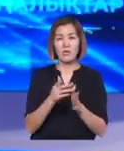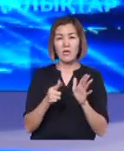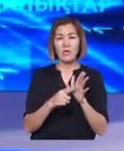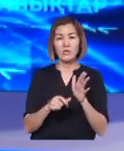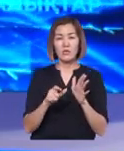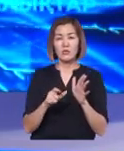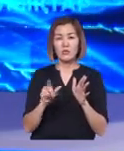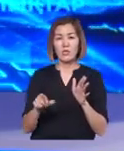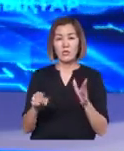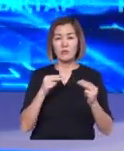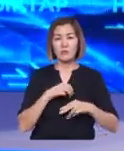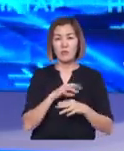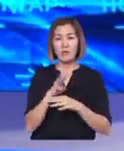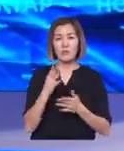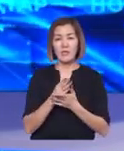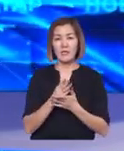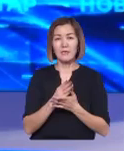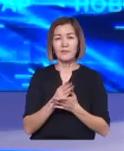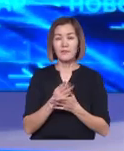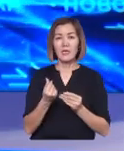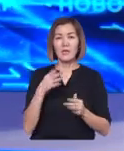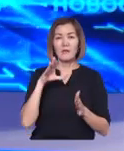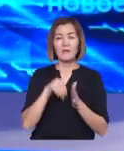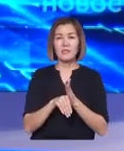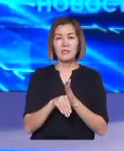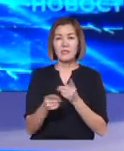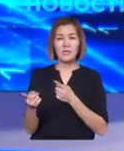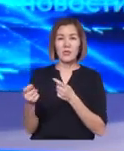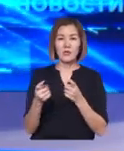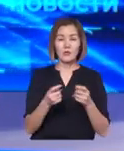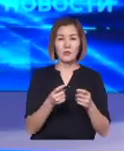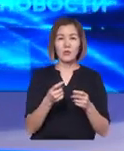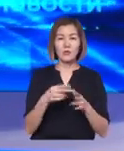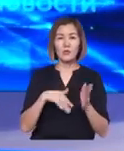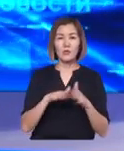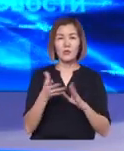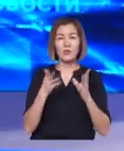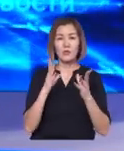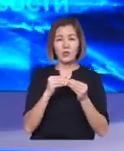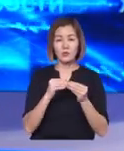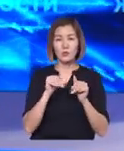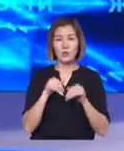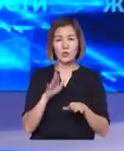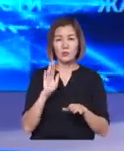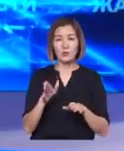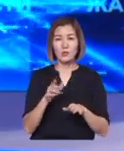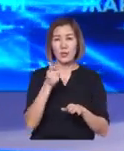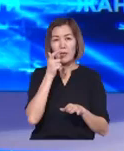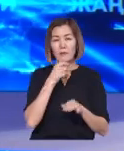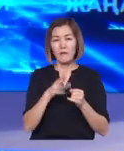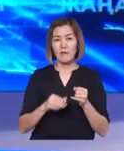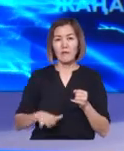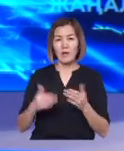700 адам жұмыспен қамтылмақ. Сенатор бұл инвестиция тартудың оң жемісі екенін жеткізді. Сарыбаев сонымен қатар Панфилов